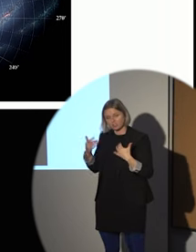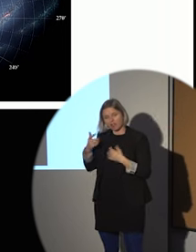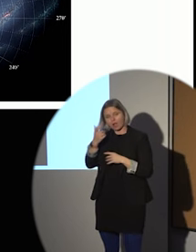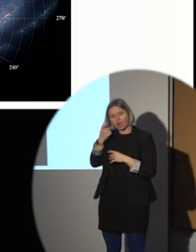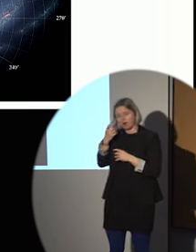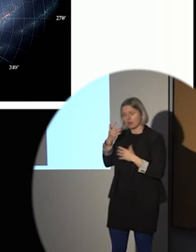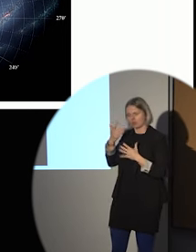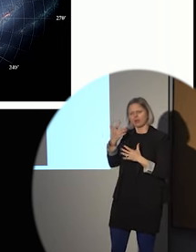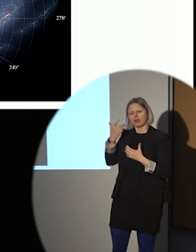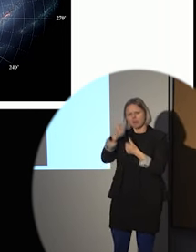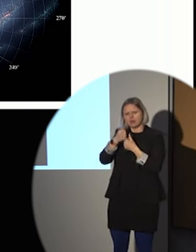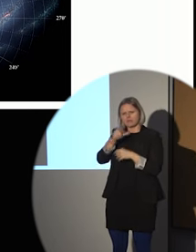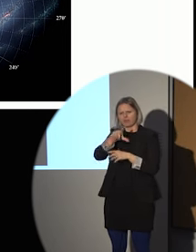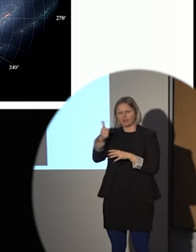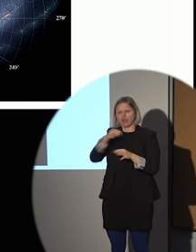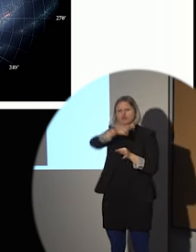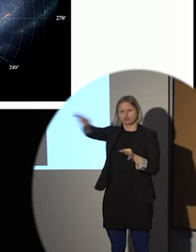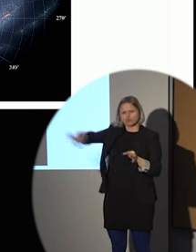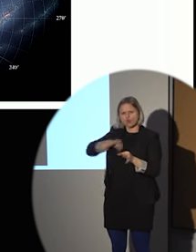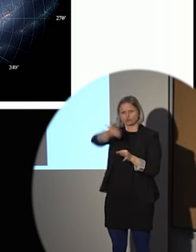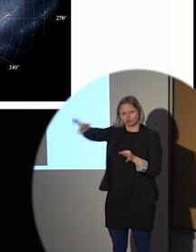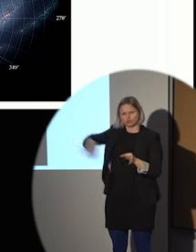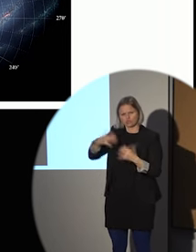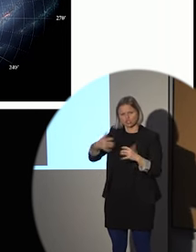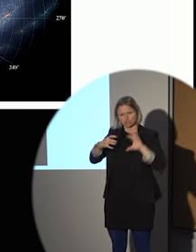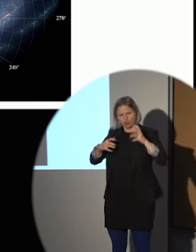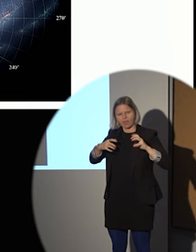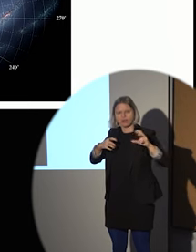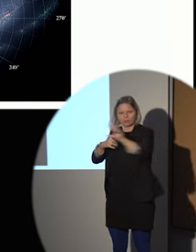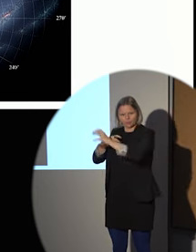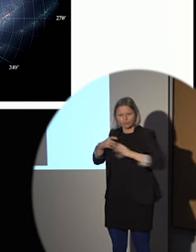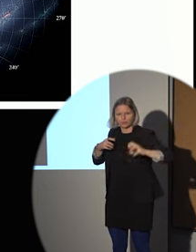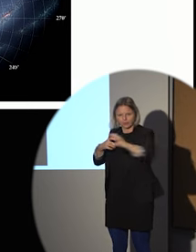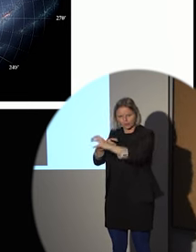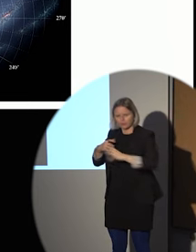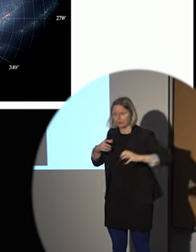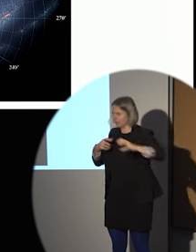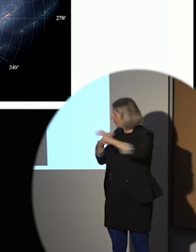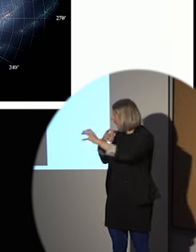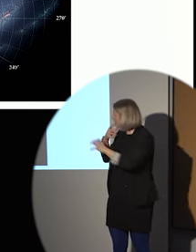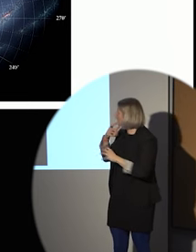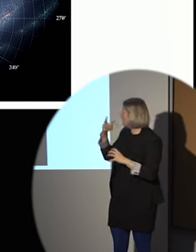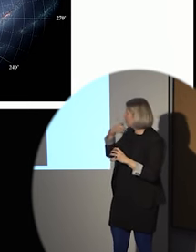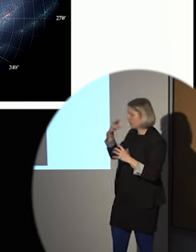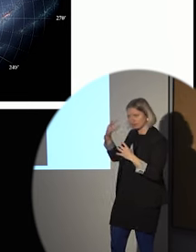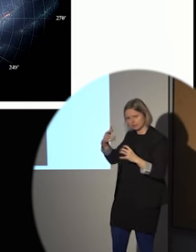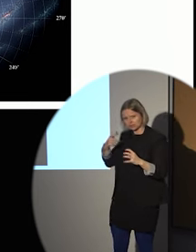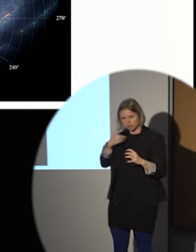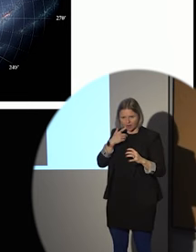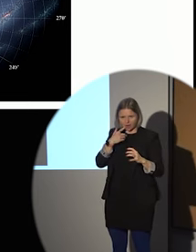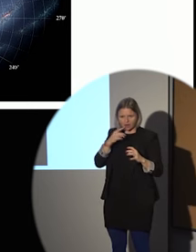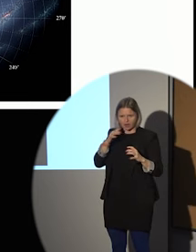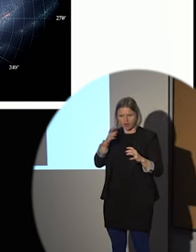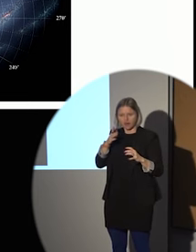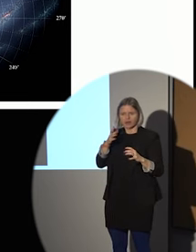Et à chaque fois qu'il passait dans une région la plus dense, ça avait l'air de correspondre dans les dates aux extinctions d'espèces. Vous